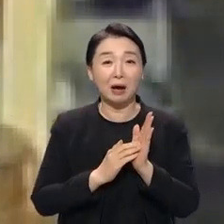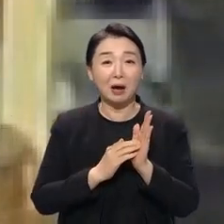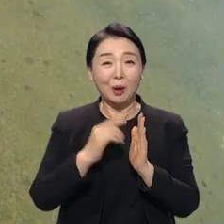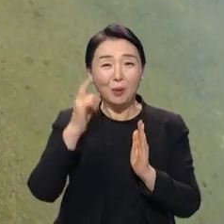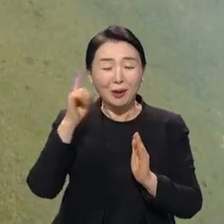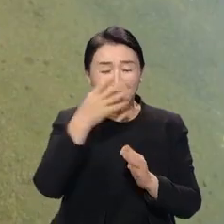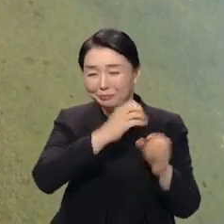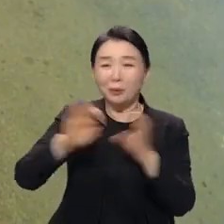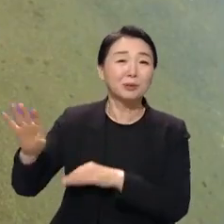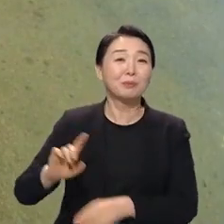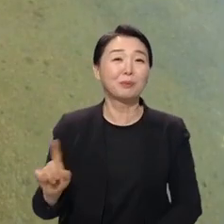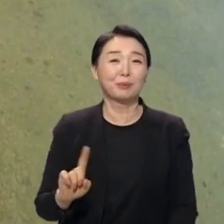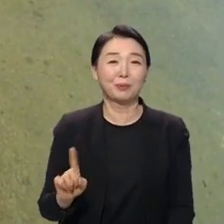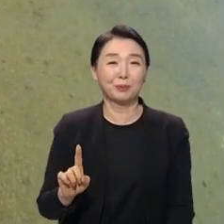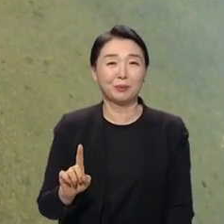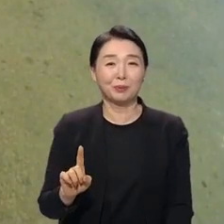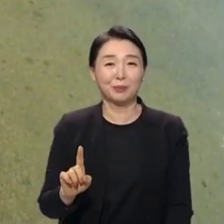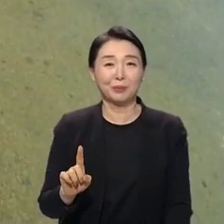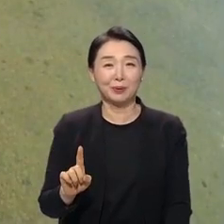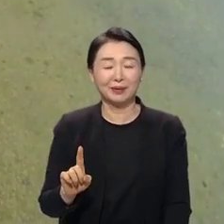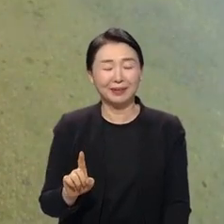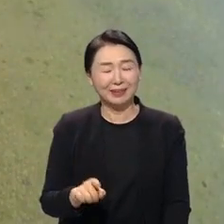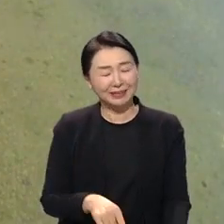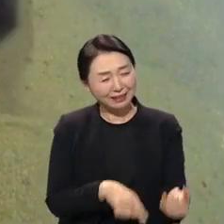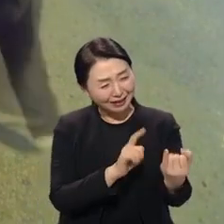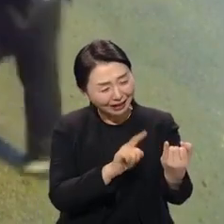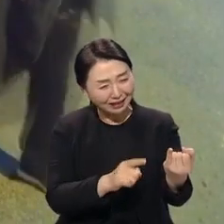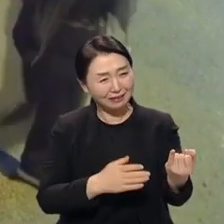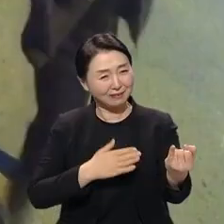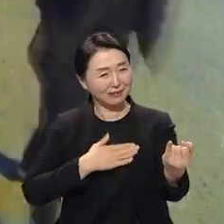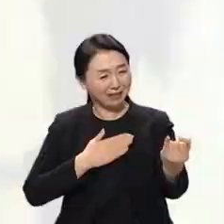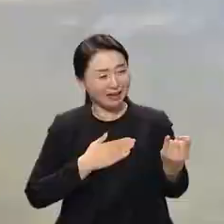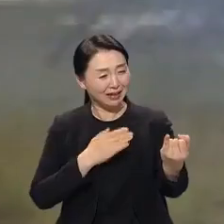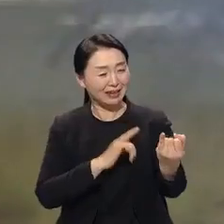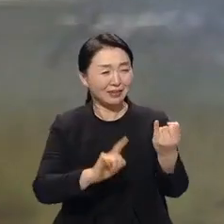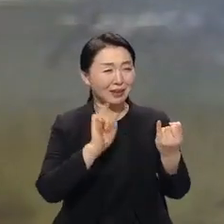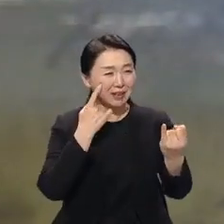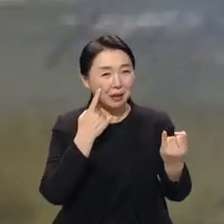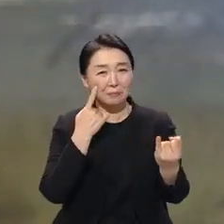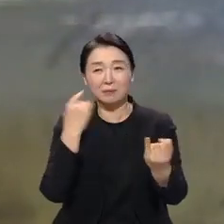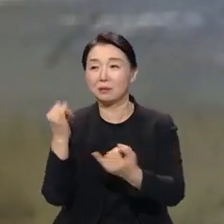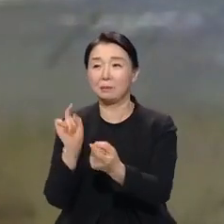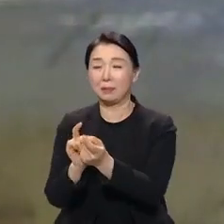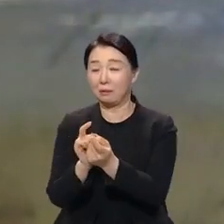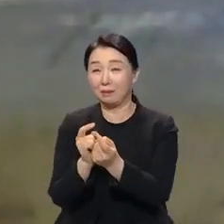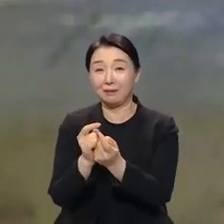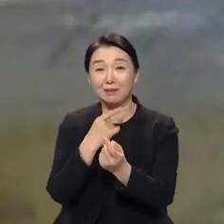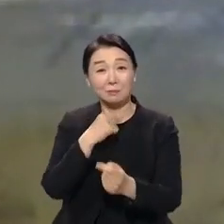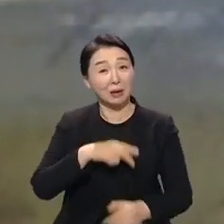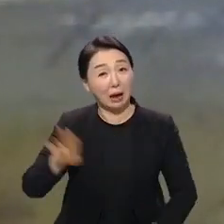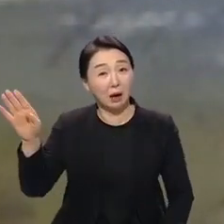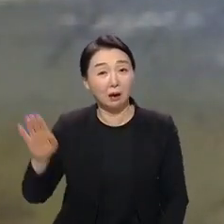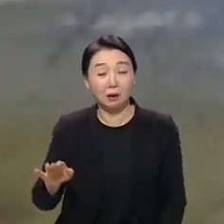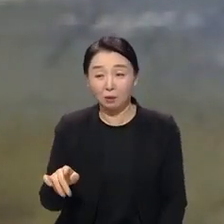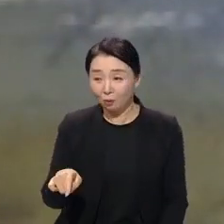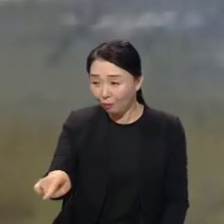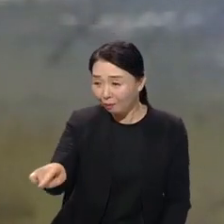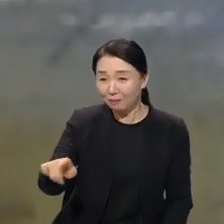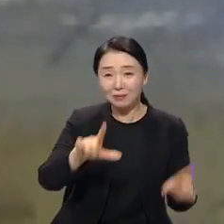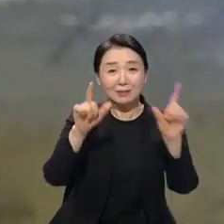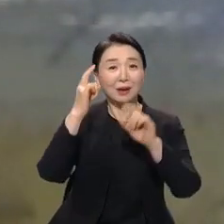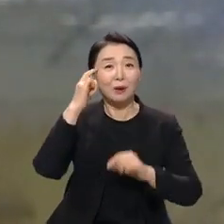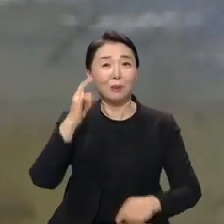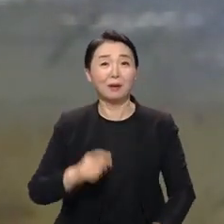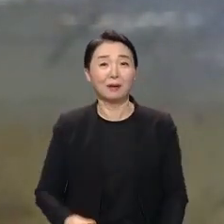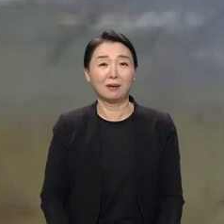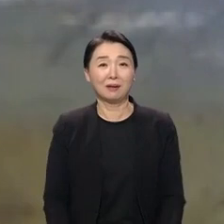그걸 또 자 야 이자현 너보다 나 더 예쁜 여자 만날 거야 하면서 저렇게 갑니다 이자현 기자 도대체 왜 저러고 사는 걸까요네